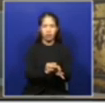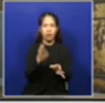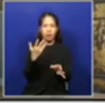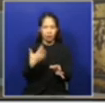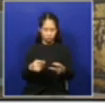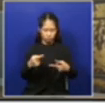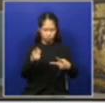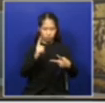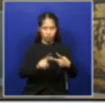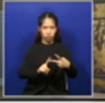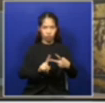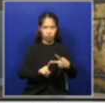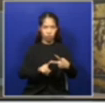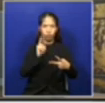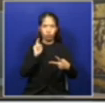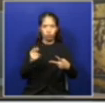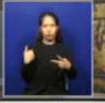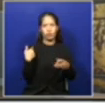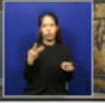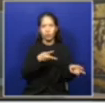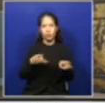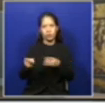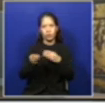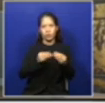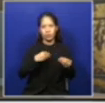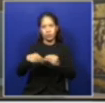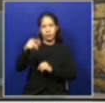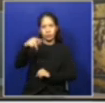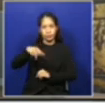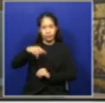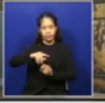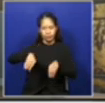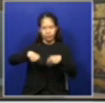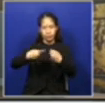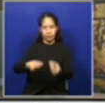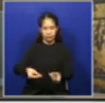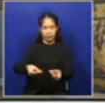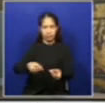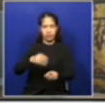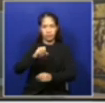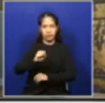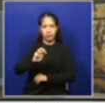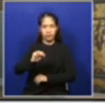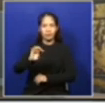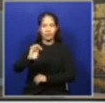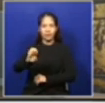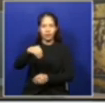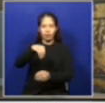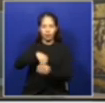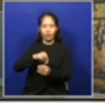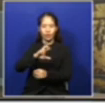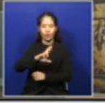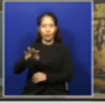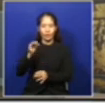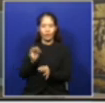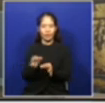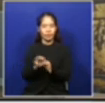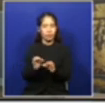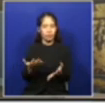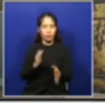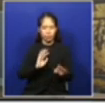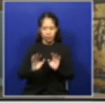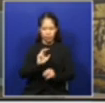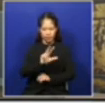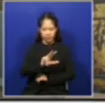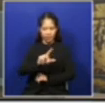ที่2นั้นต้องมีมาตรการผ่อนปลนพิเศษให้กับสินเชื่อ SME ที่เขาไม่อยู่ในระบบธนาคารที่มีอยู่ประมาณ3ล้าน